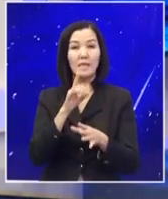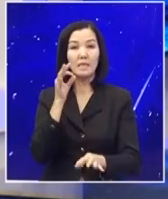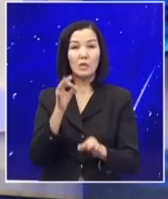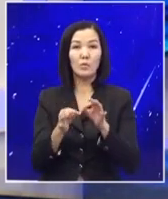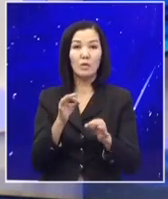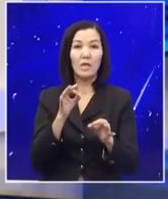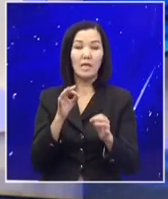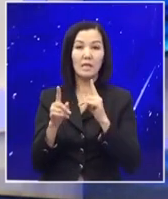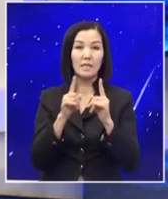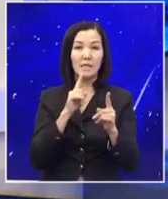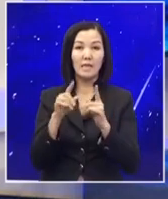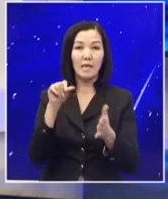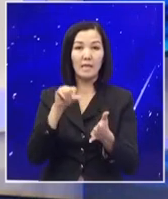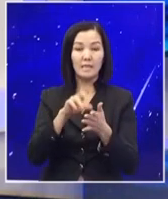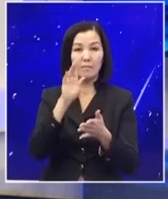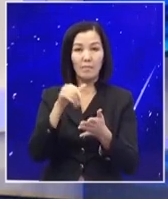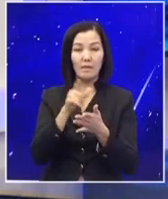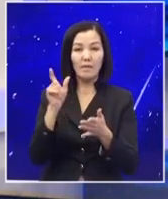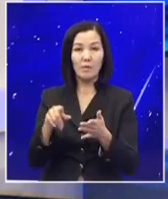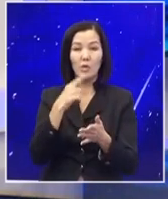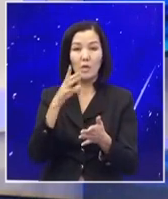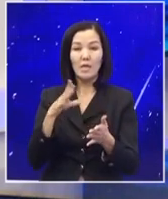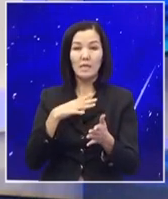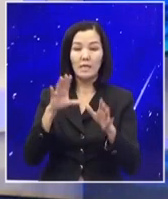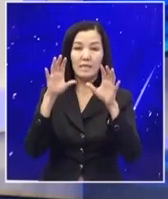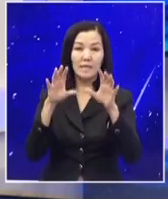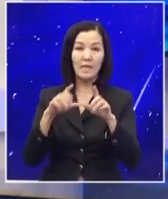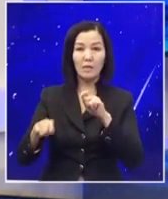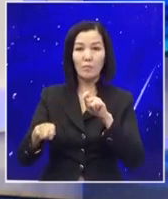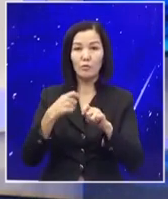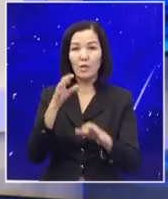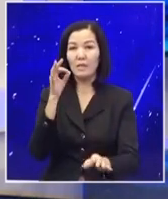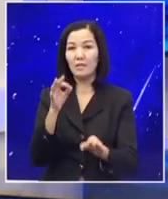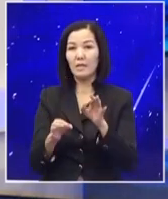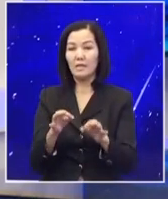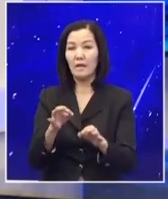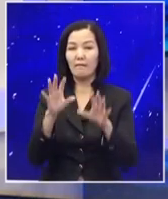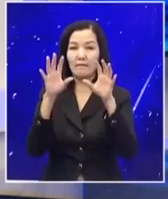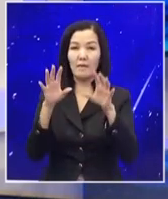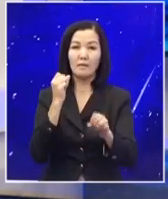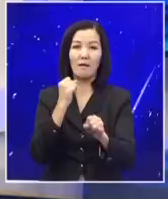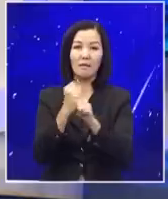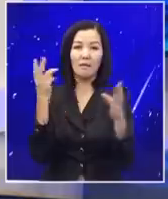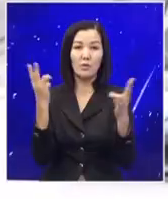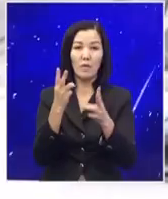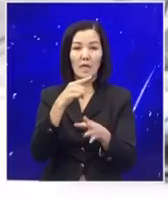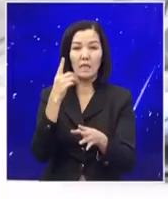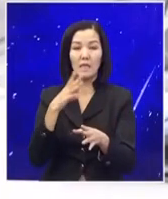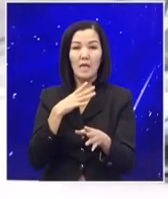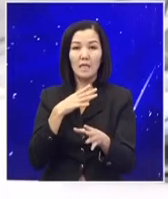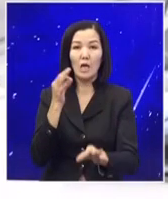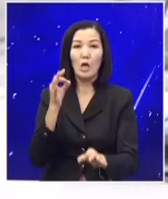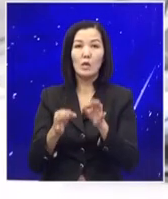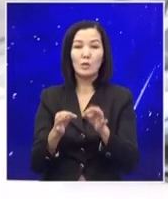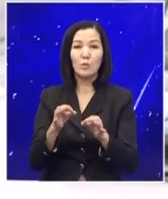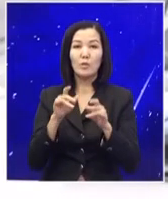қатысқан мемлекет басшысы осылай деді. Заңды бұзған судьяны заңды қатаңдату керектігін айтты. Пандемия кезінде сот ісін